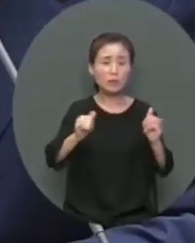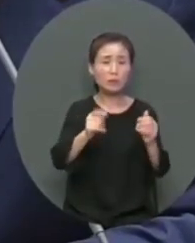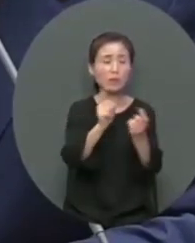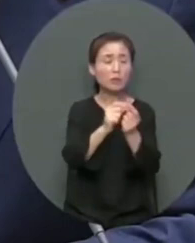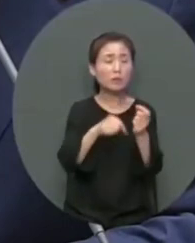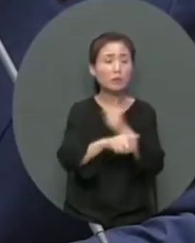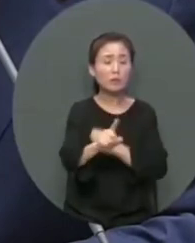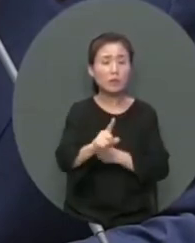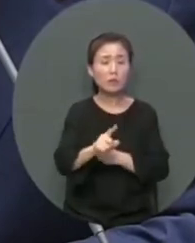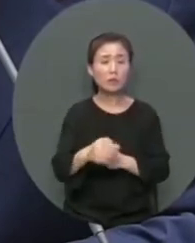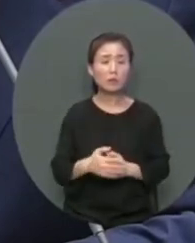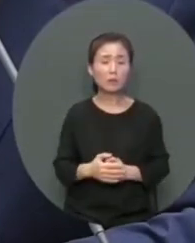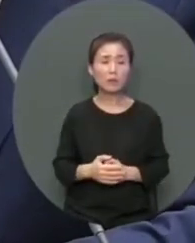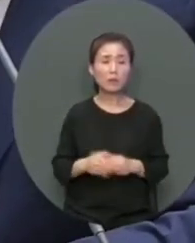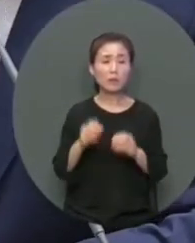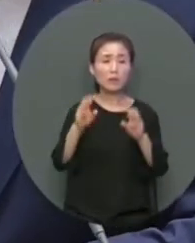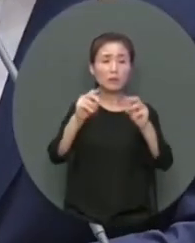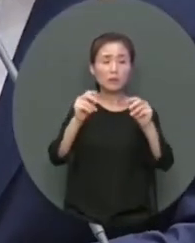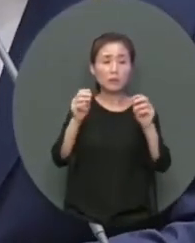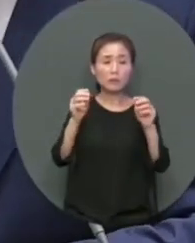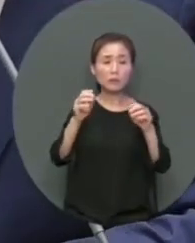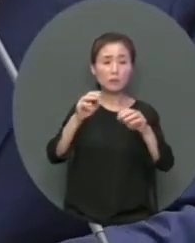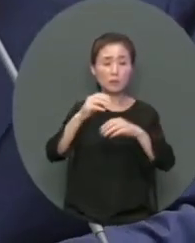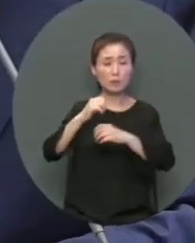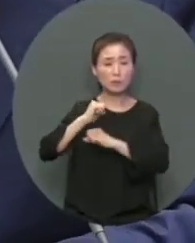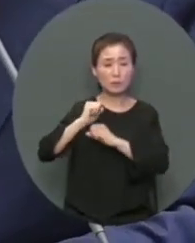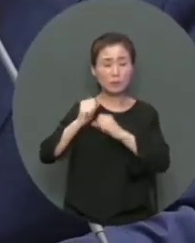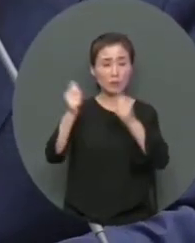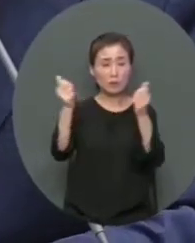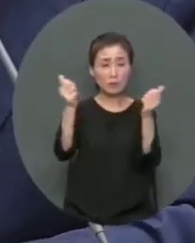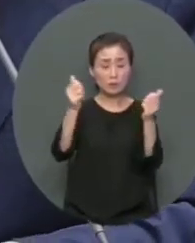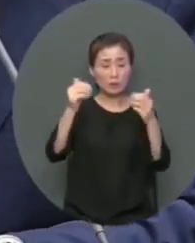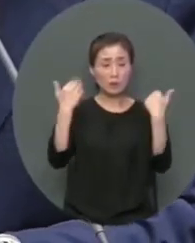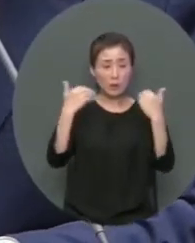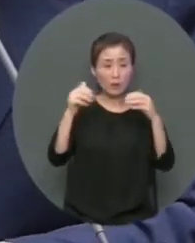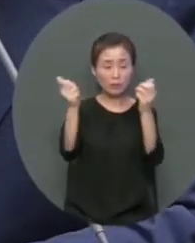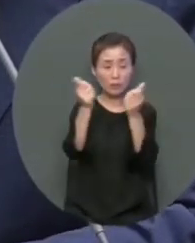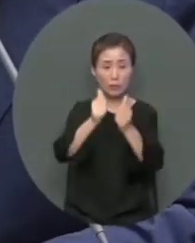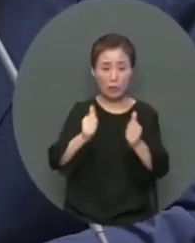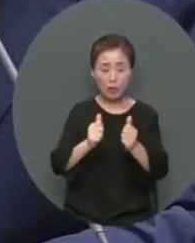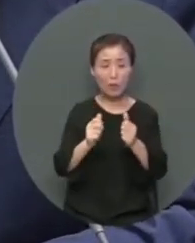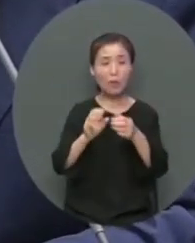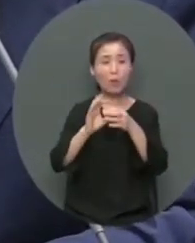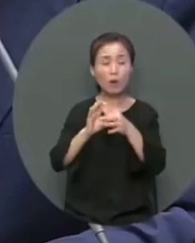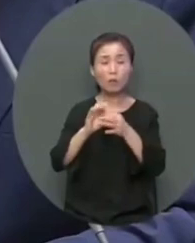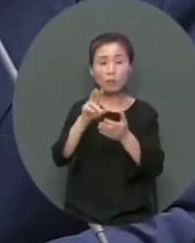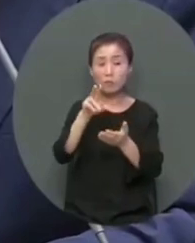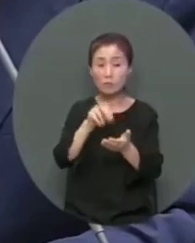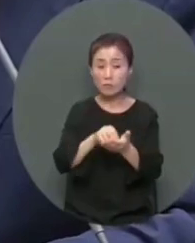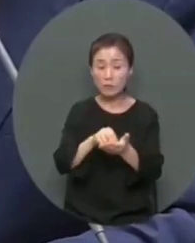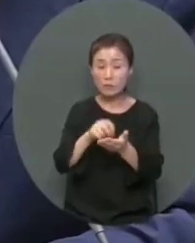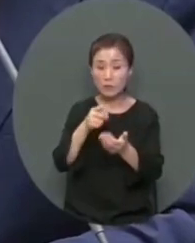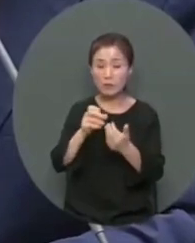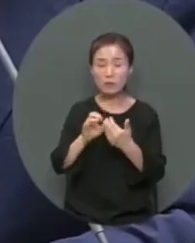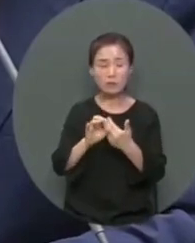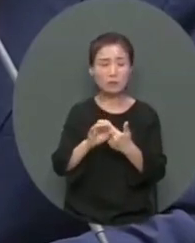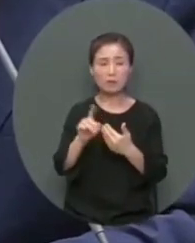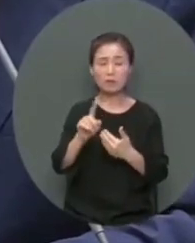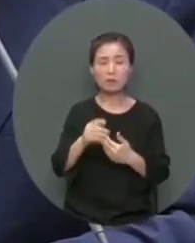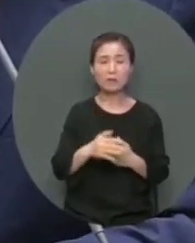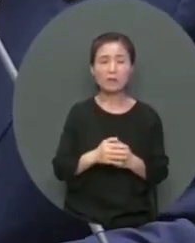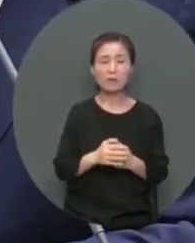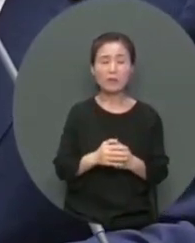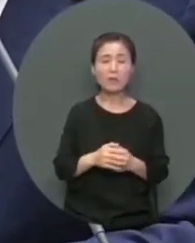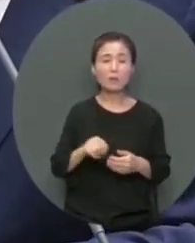육사의 그런 흉상과 관련되는 문제라면 그거는 그 독립운동가로서의 우리